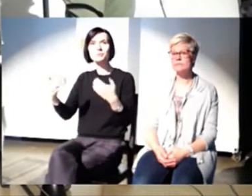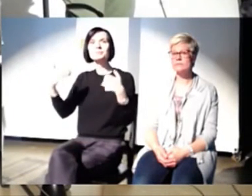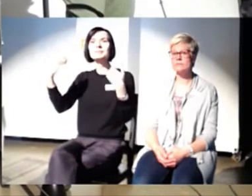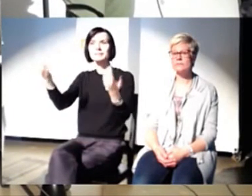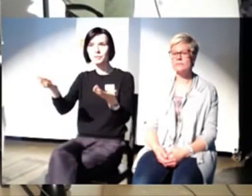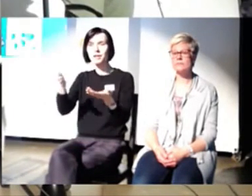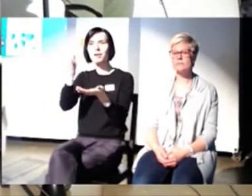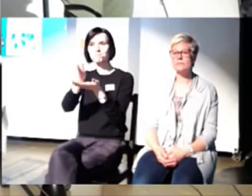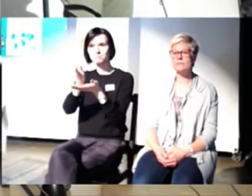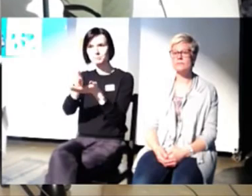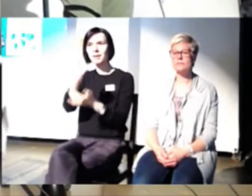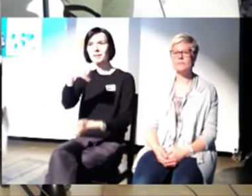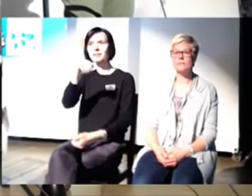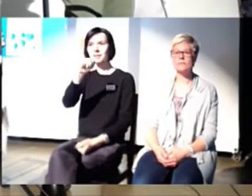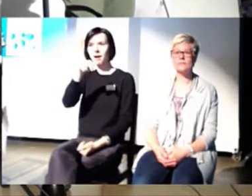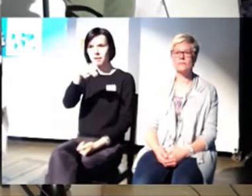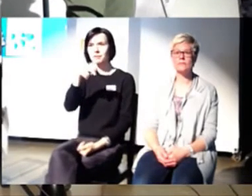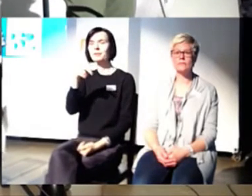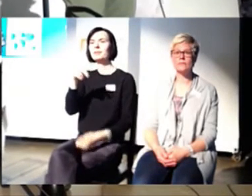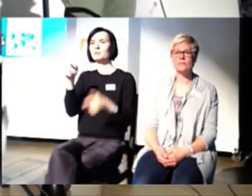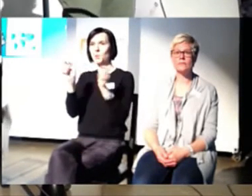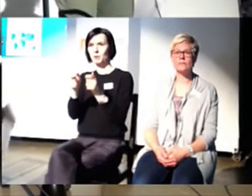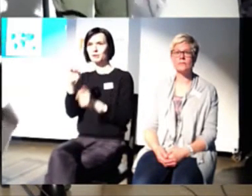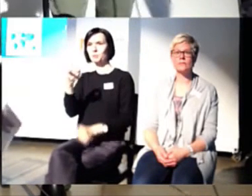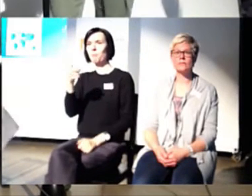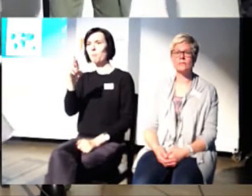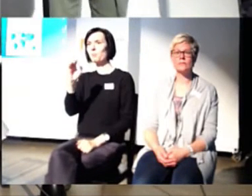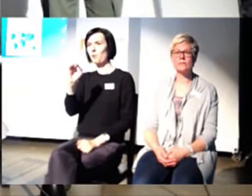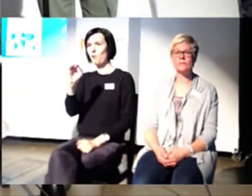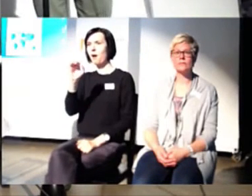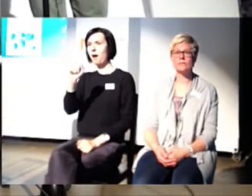Pro Artikuksesta vielä kertomaan hiukan heidän tarjonnasta.